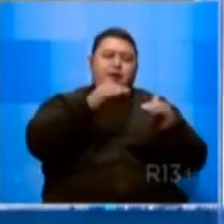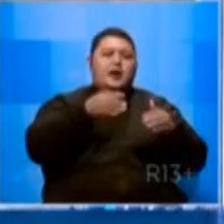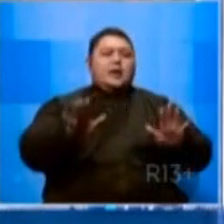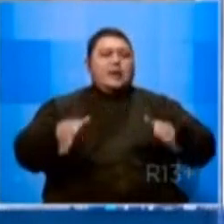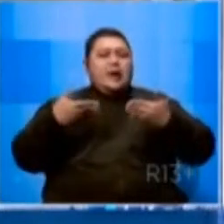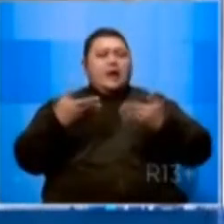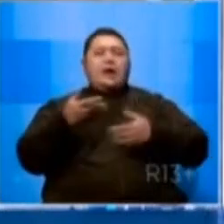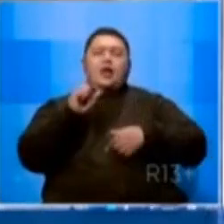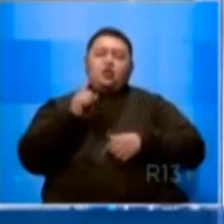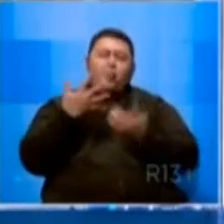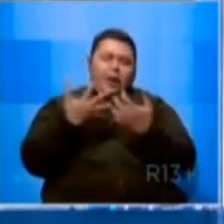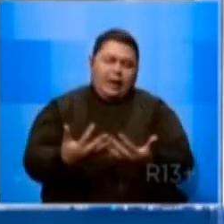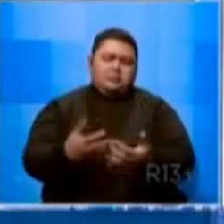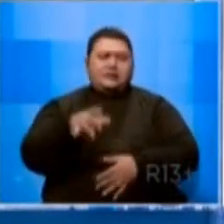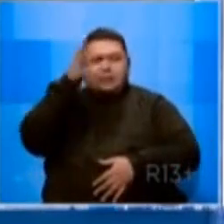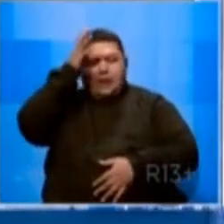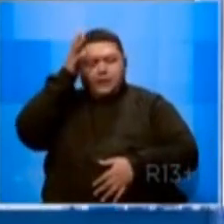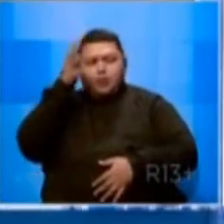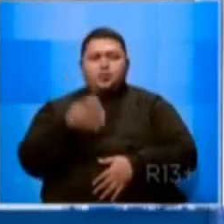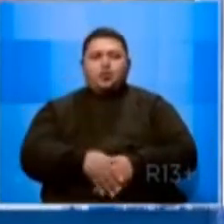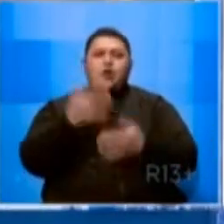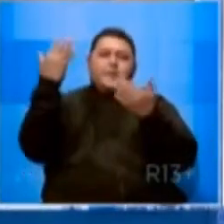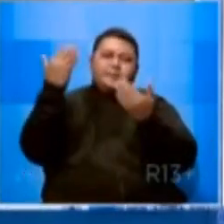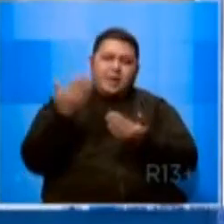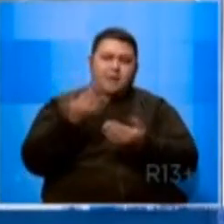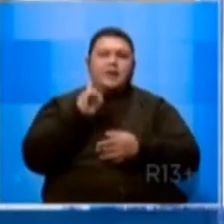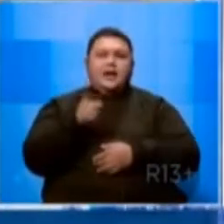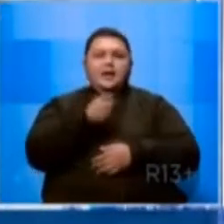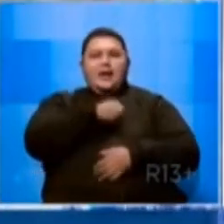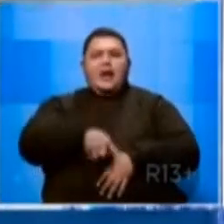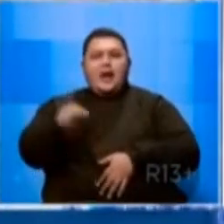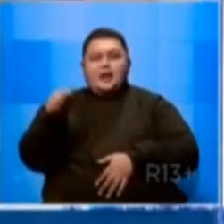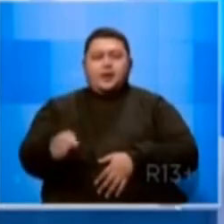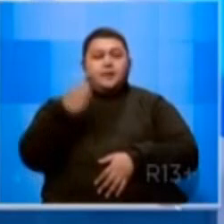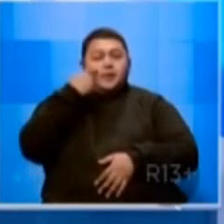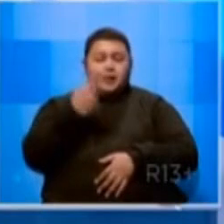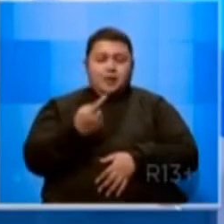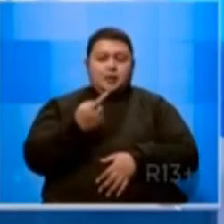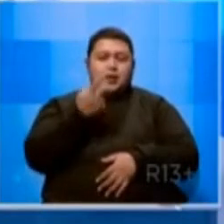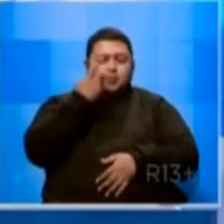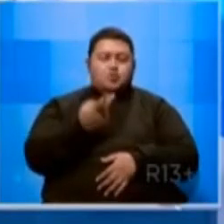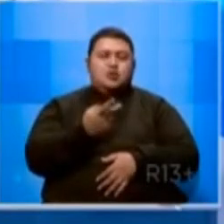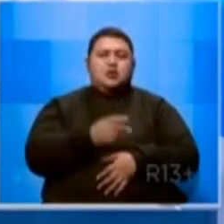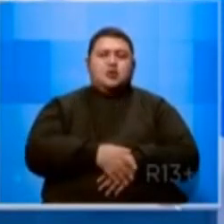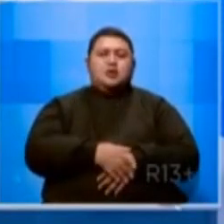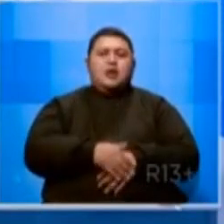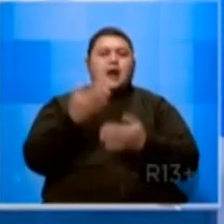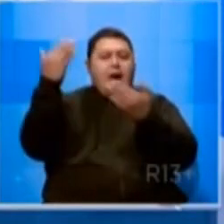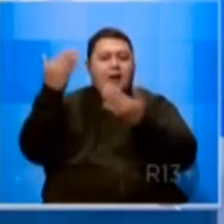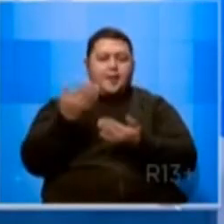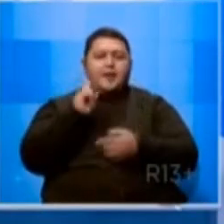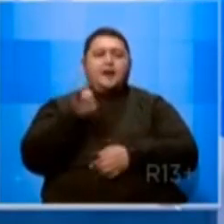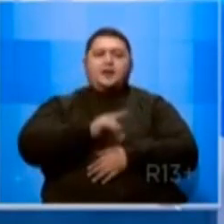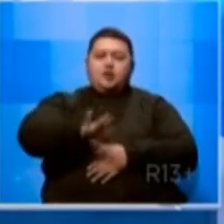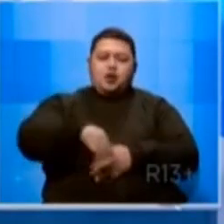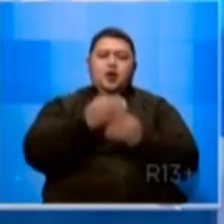semuanya waktu itu bergantung kepada berharap pada majelis hakim ternyata terbukti harapan dari keluarga